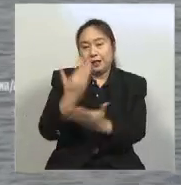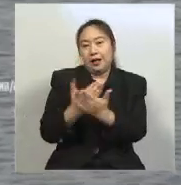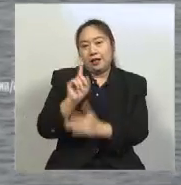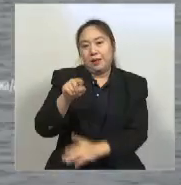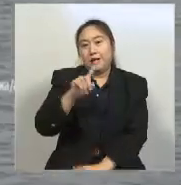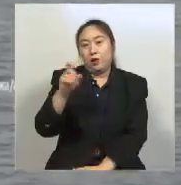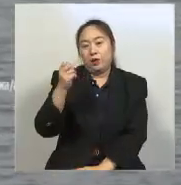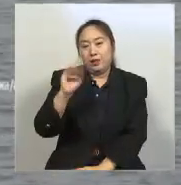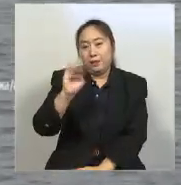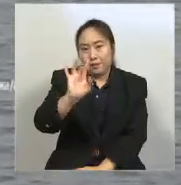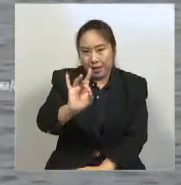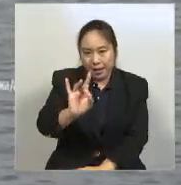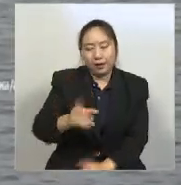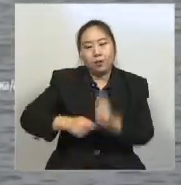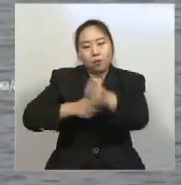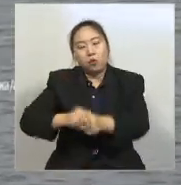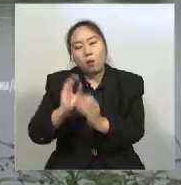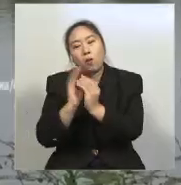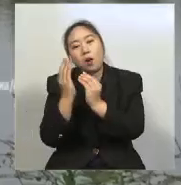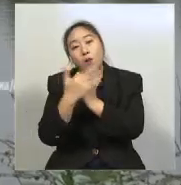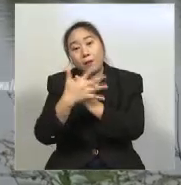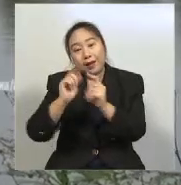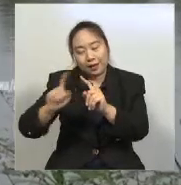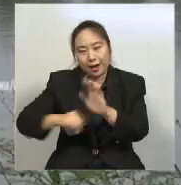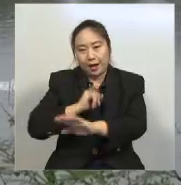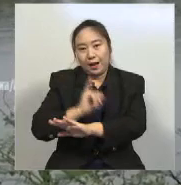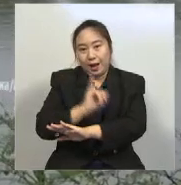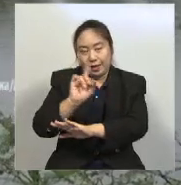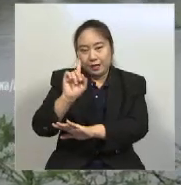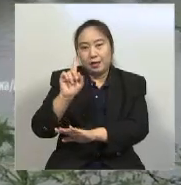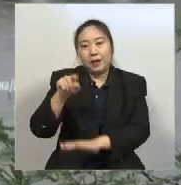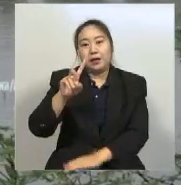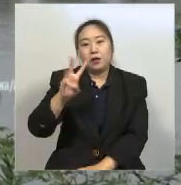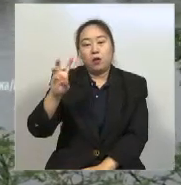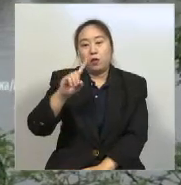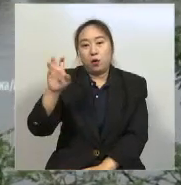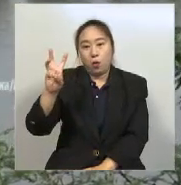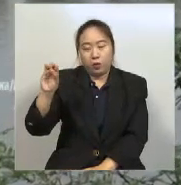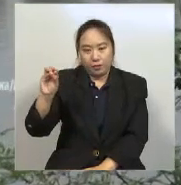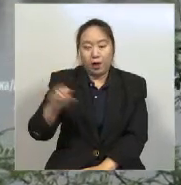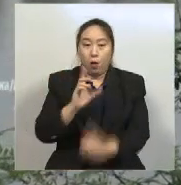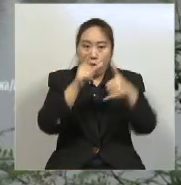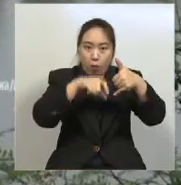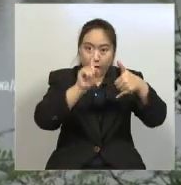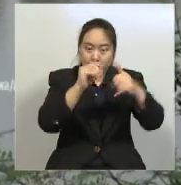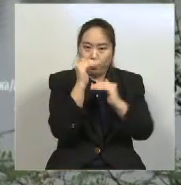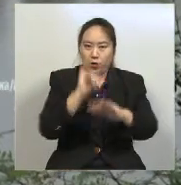าทพืชสวนอื่นๆไร่ละ 1,690 บาทรายละไม่เกิน30ไร่ค่ะ